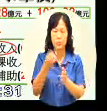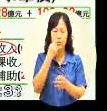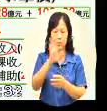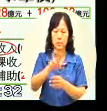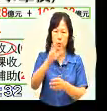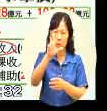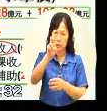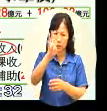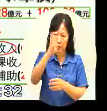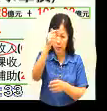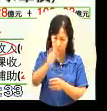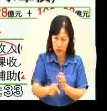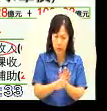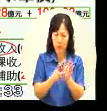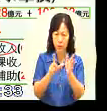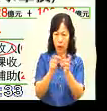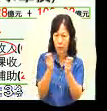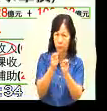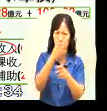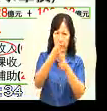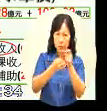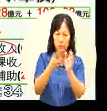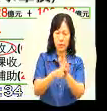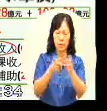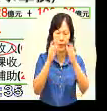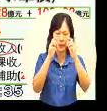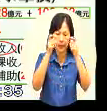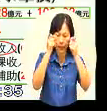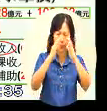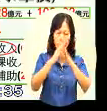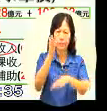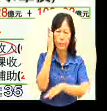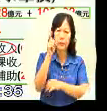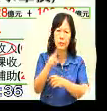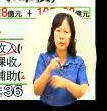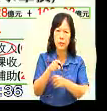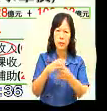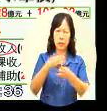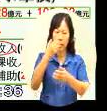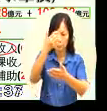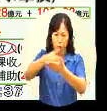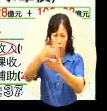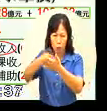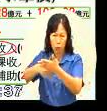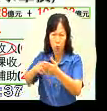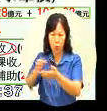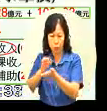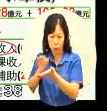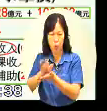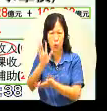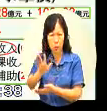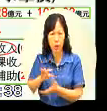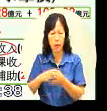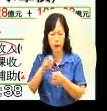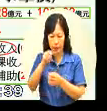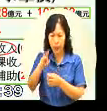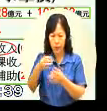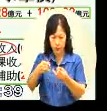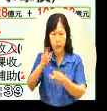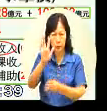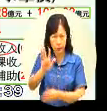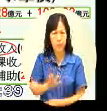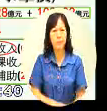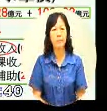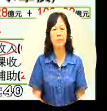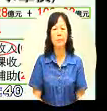所以最近几年呢，高雄市政府呢大幅删减税出，有看到效果，然